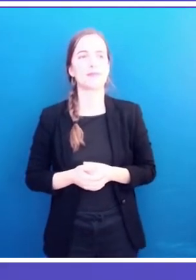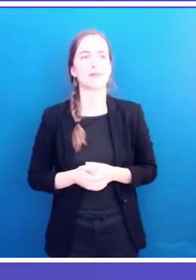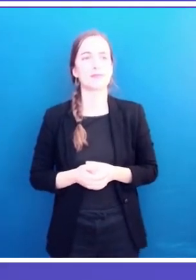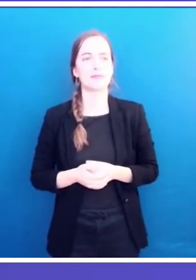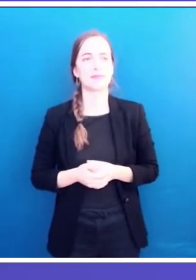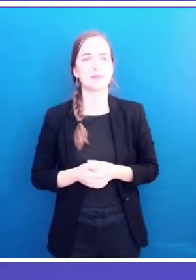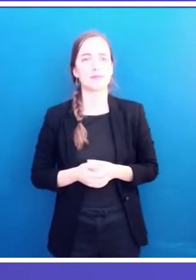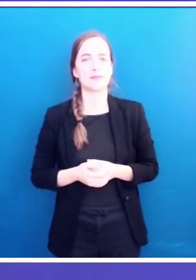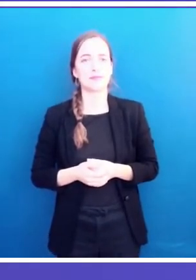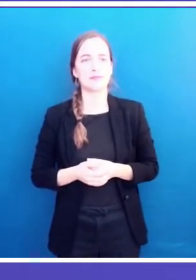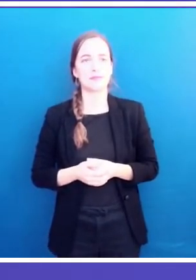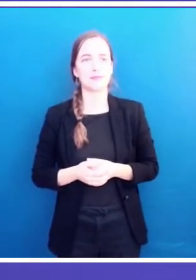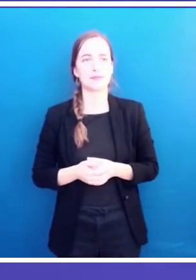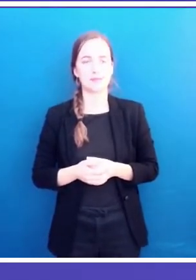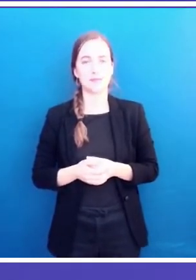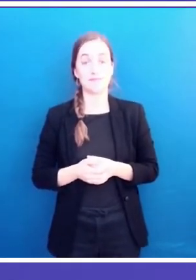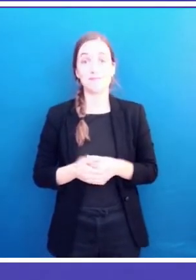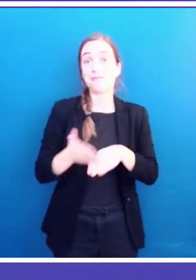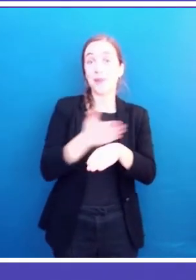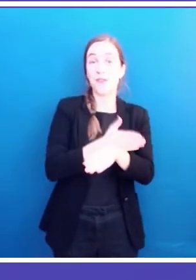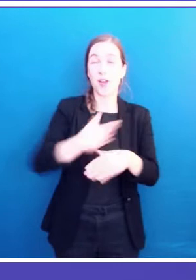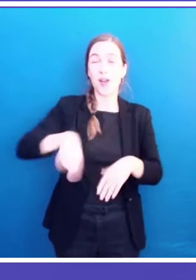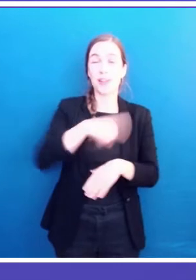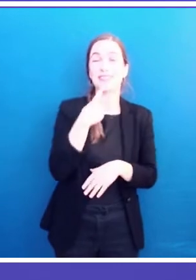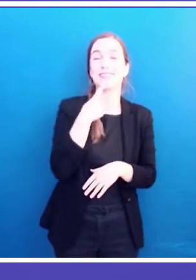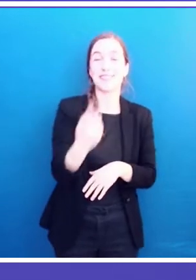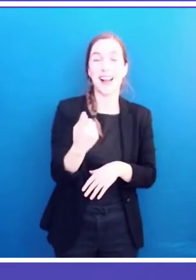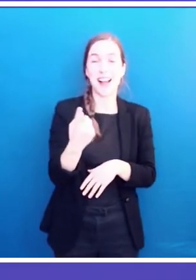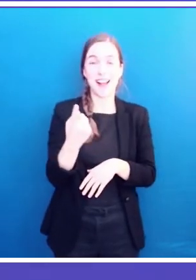للتو، من الواضح أن هذه الجائحة أدت إلى